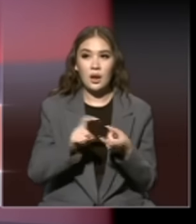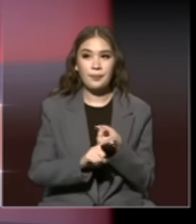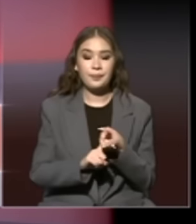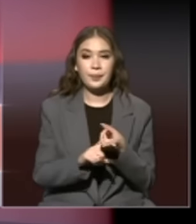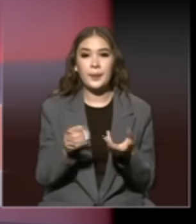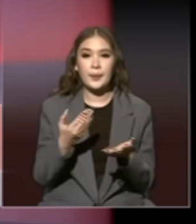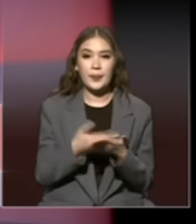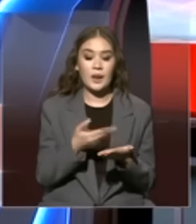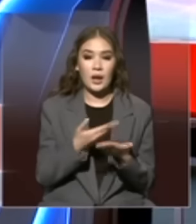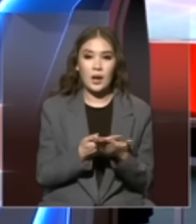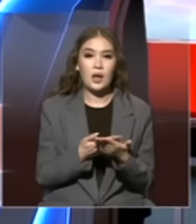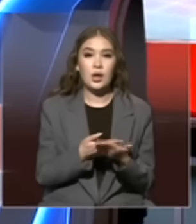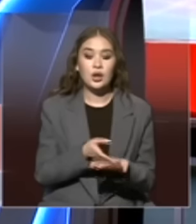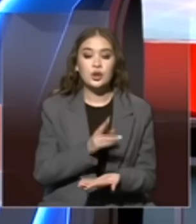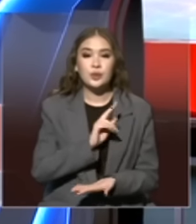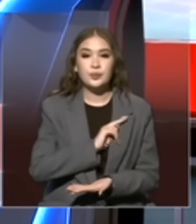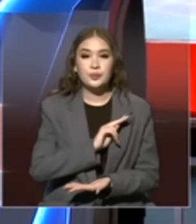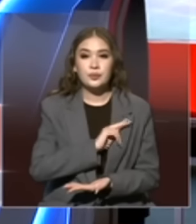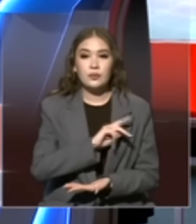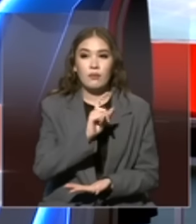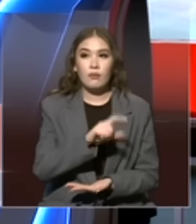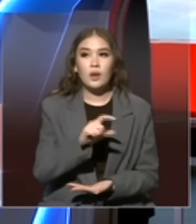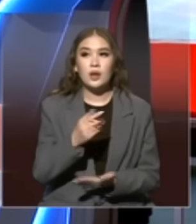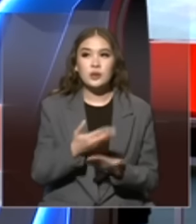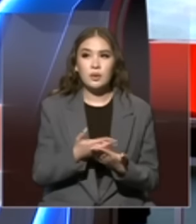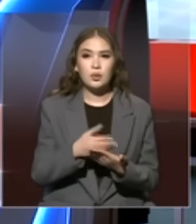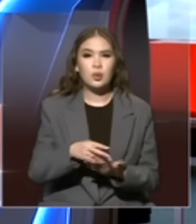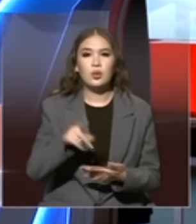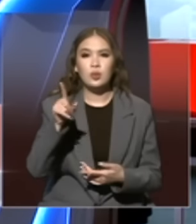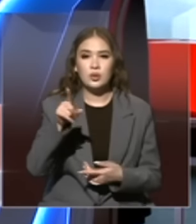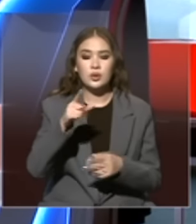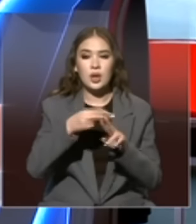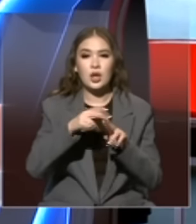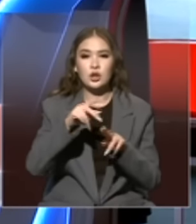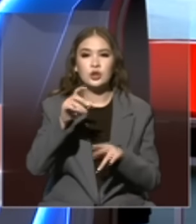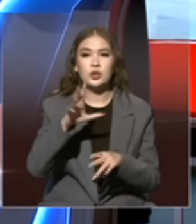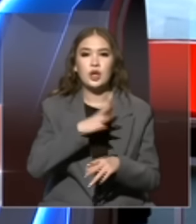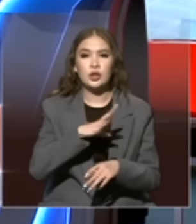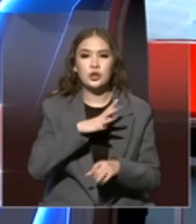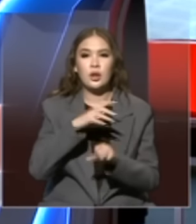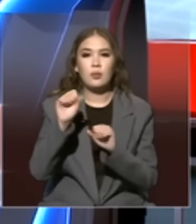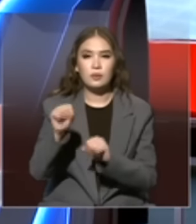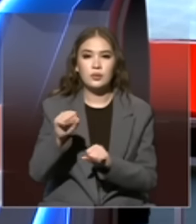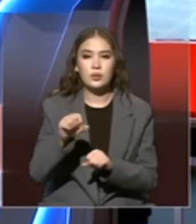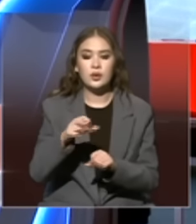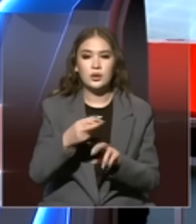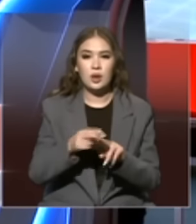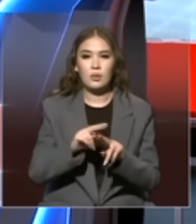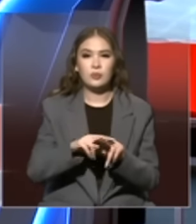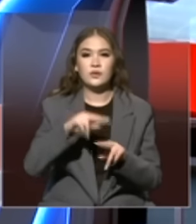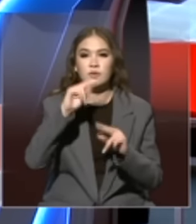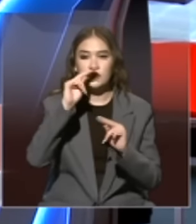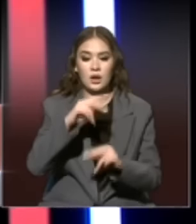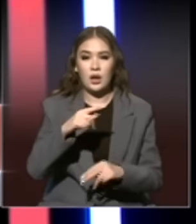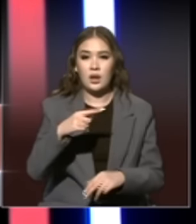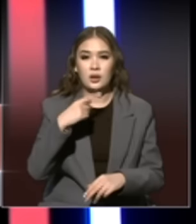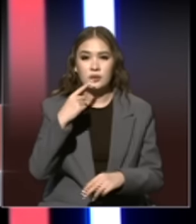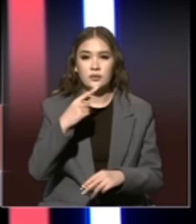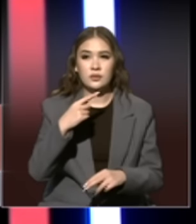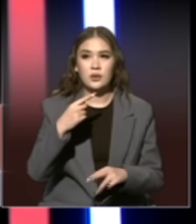жаңа әріптестерге айтады, ол анау қанды қылмыскерді қорғап жатыр дейді. Ол жаңағы